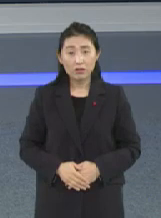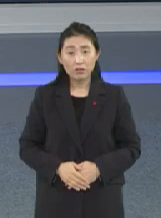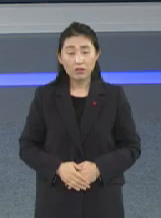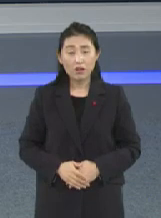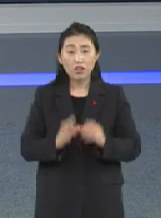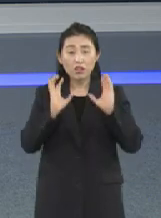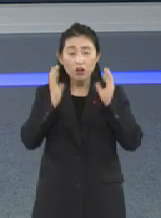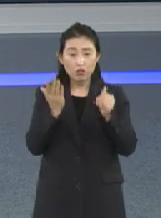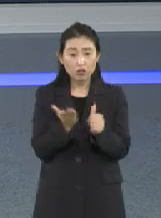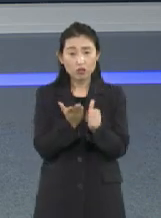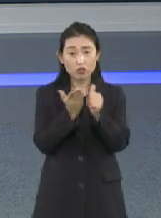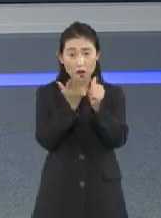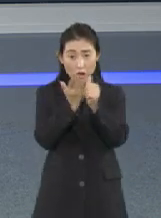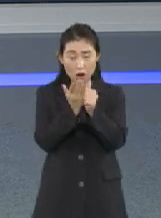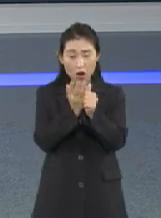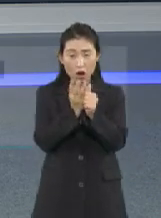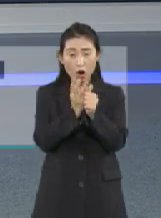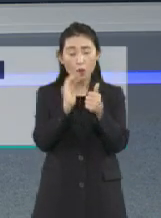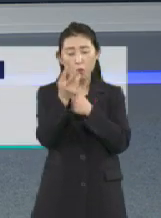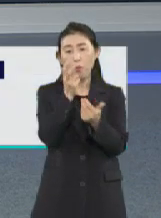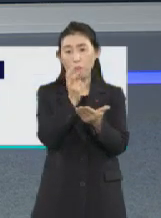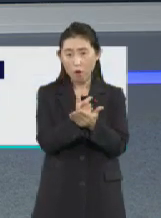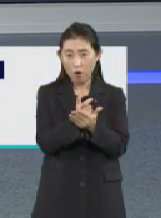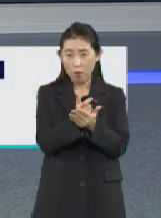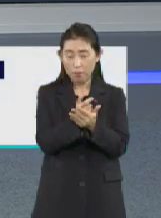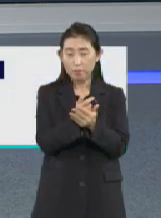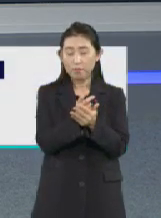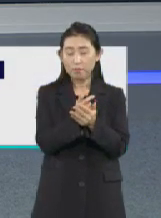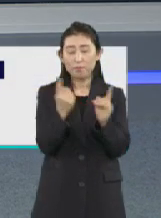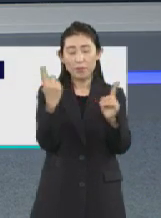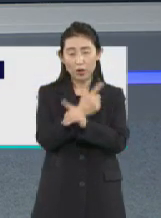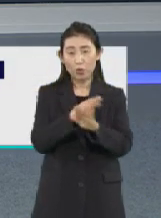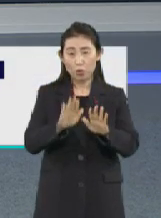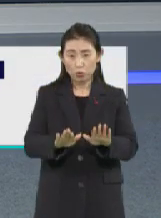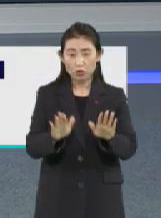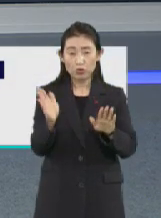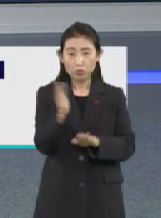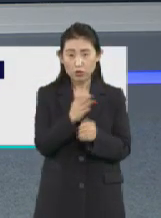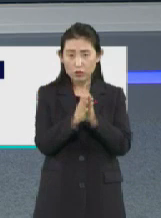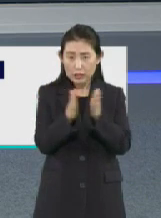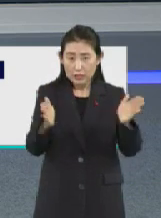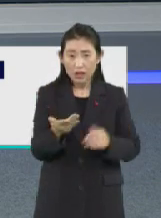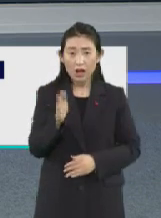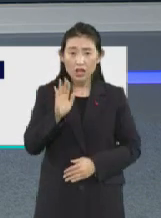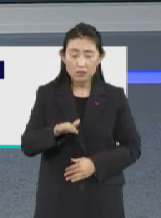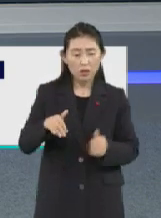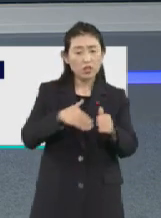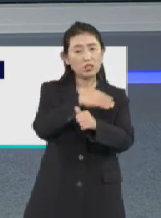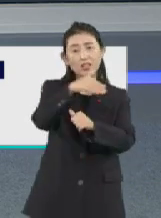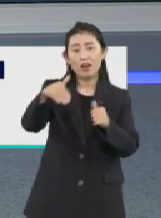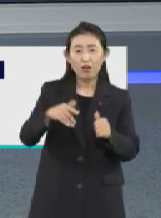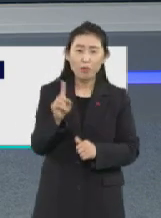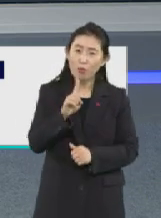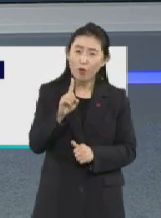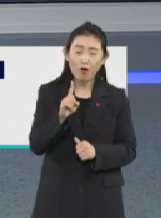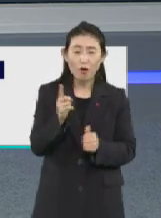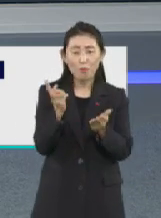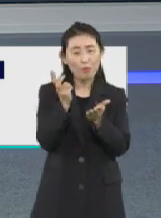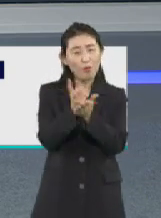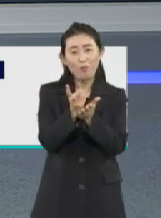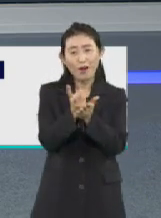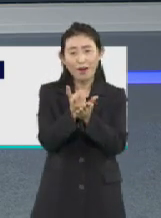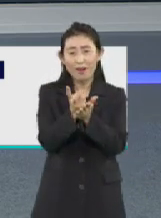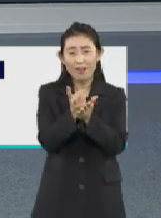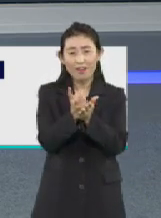담은 영유아 보육법 역시 개정돼서 오늘부터 시행됩니다. 하지만 현실은 아직 갈 길이 먼 상황입니다. 조혜영